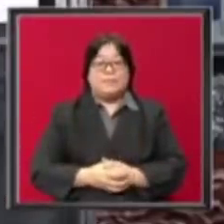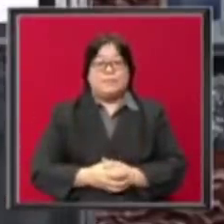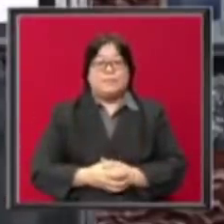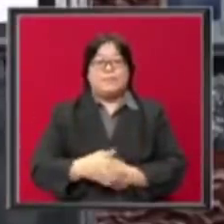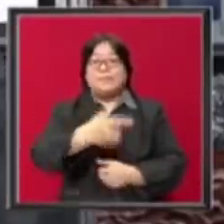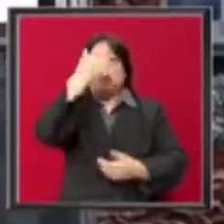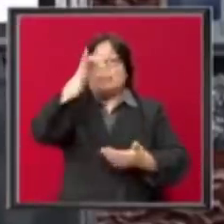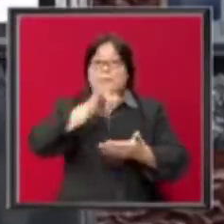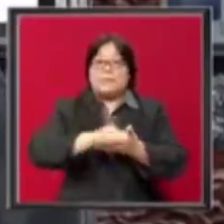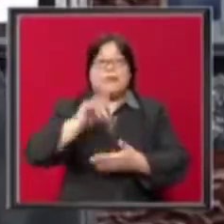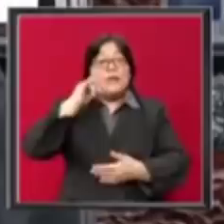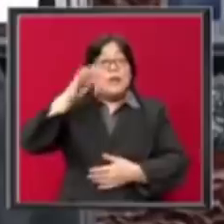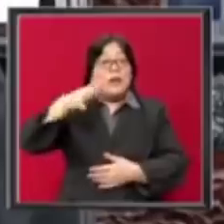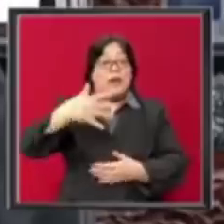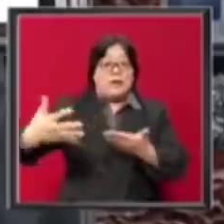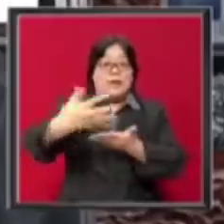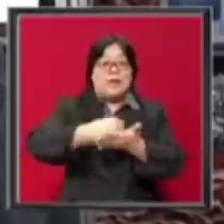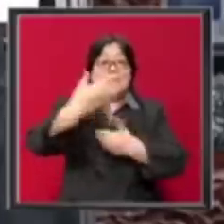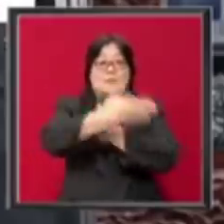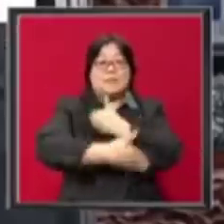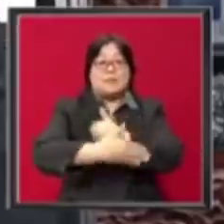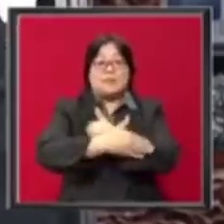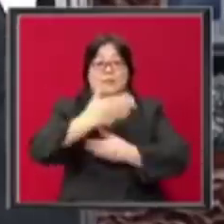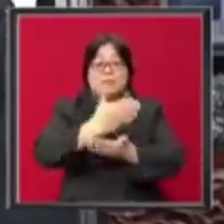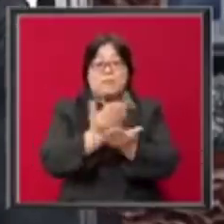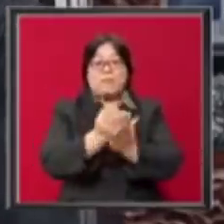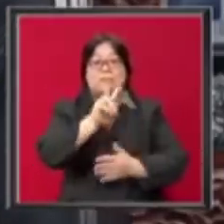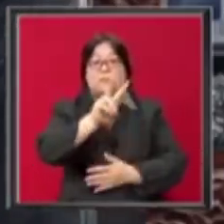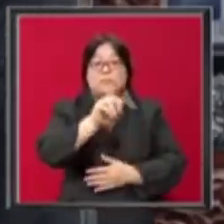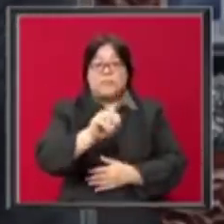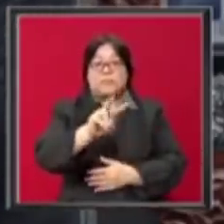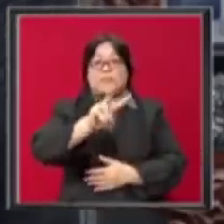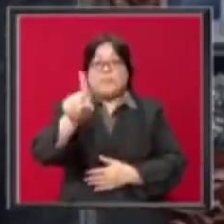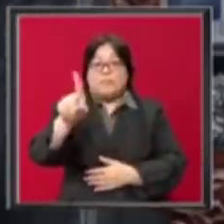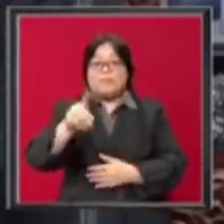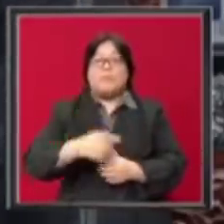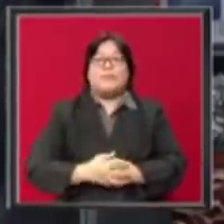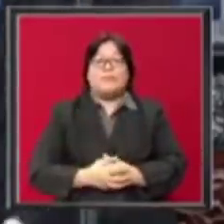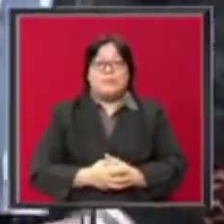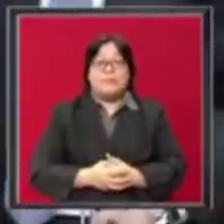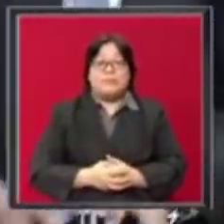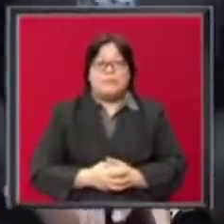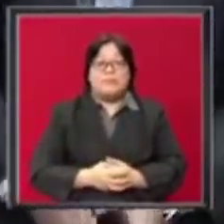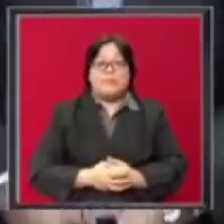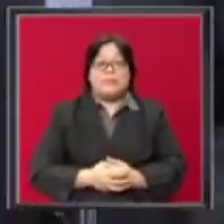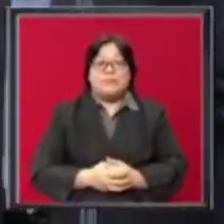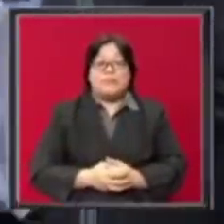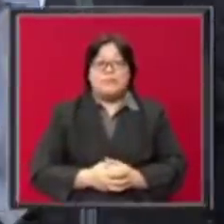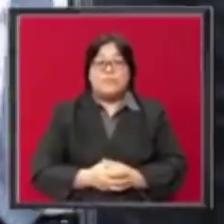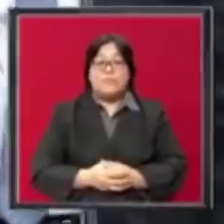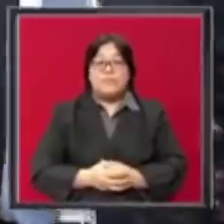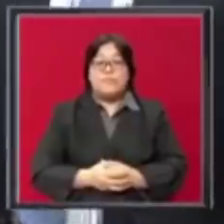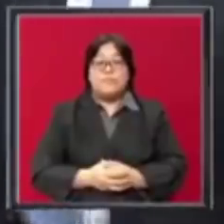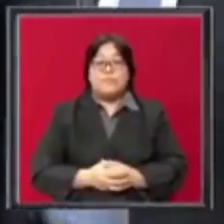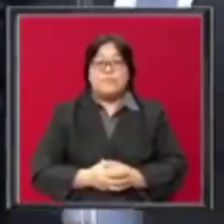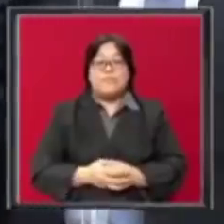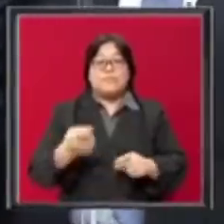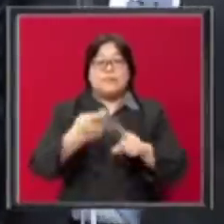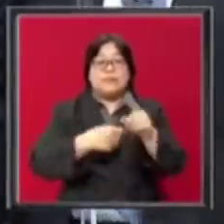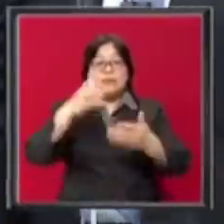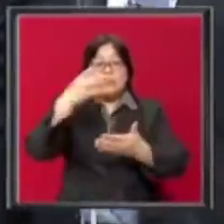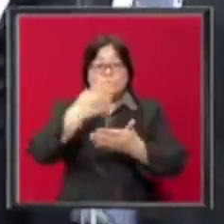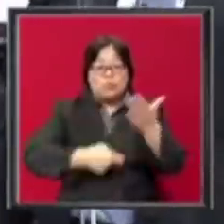Oleh demikian, anggaran hasil negara bagi belanjawan 2021 ini dari